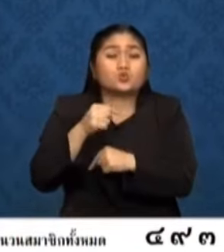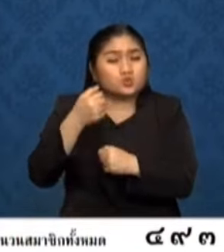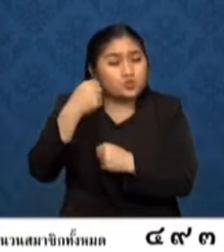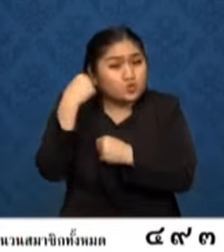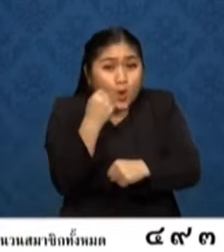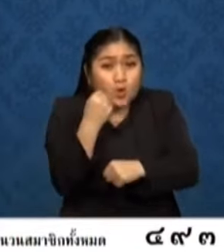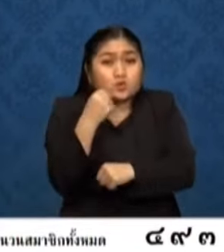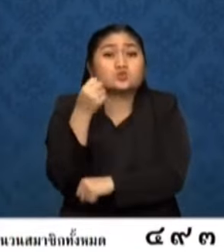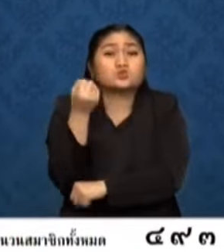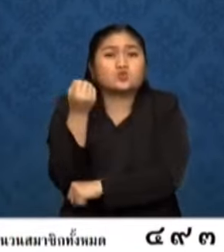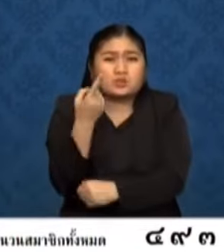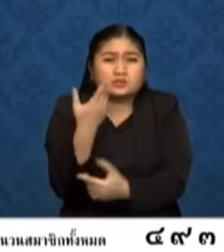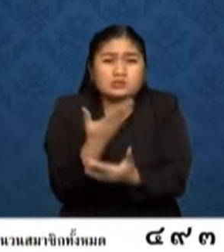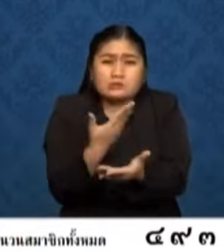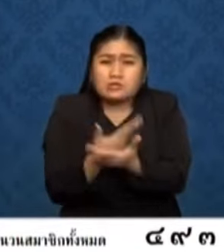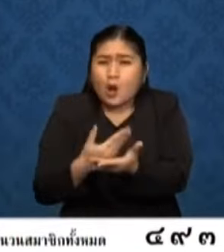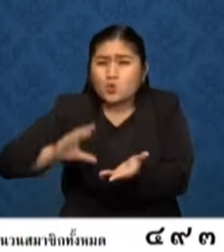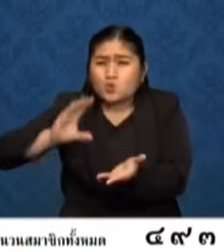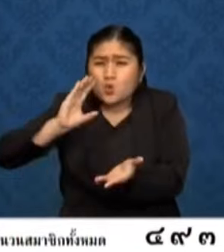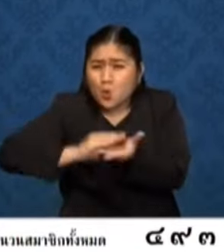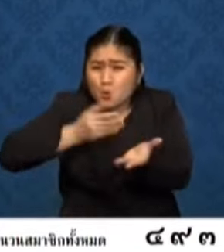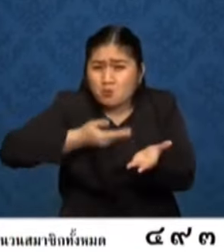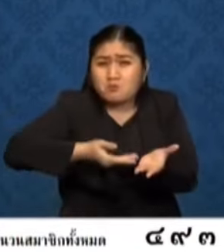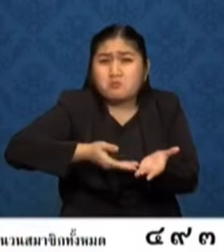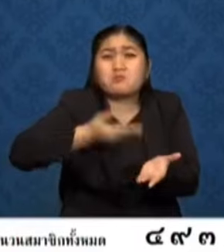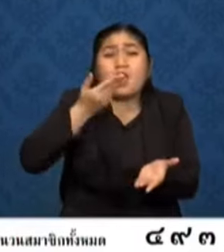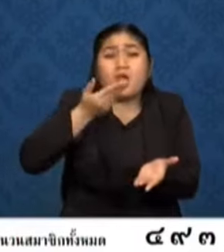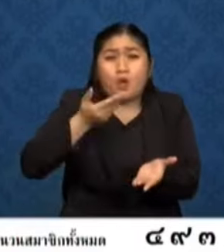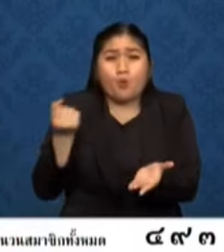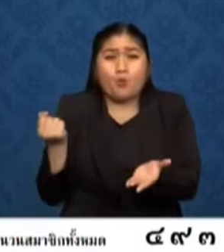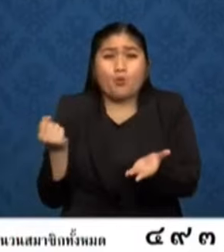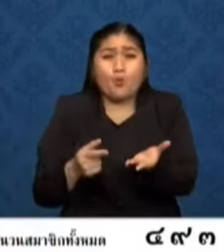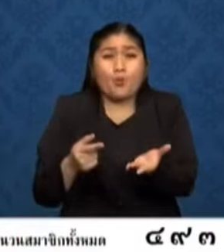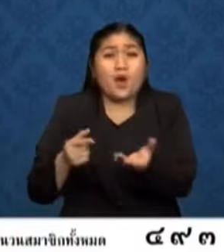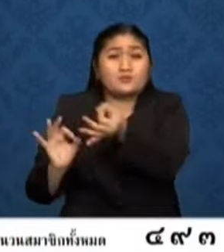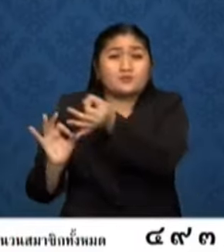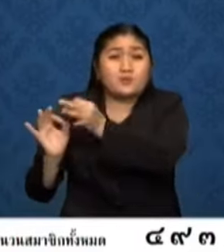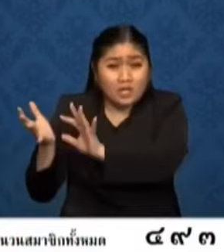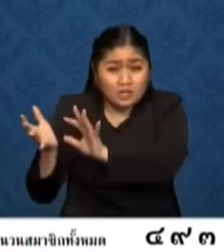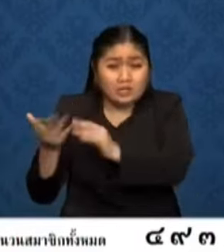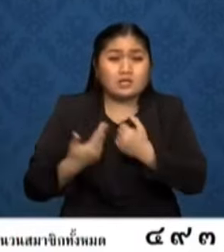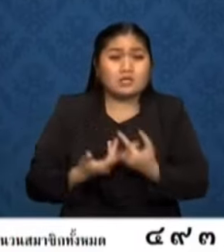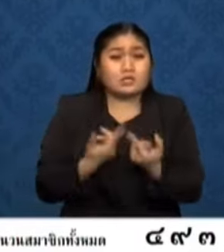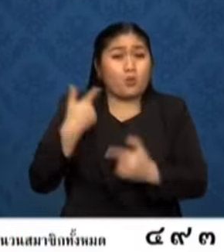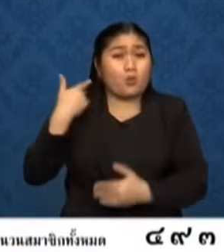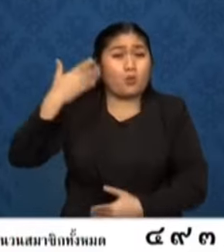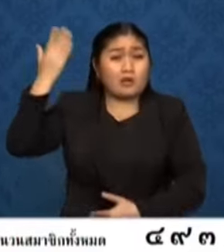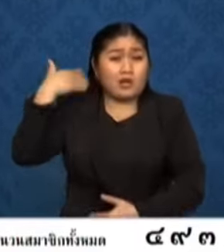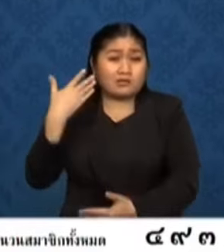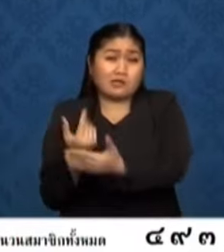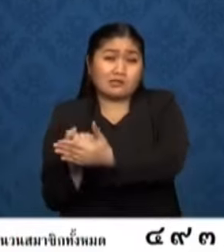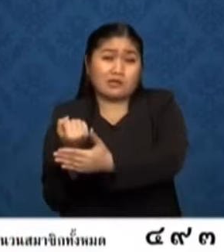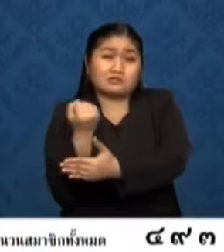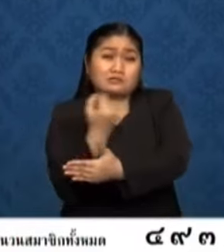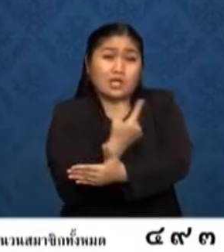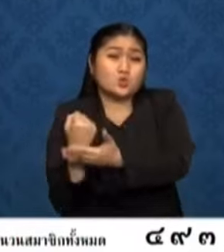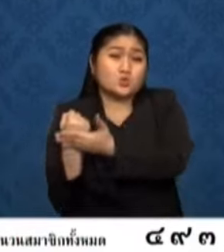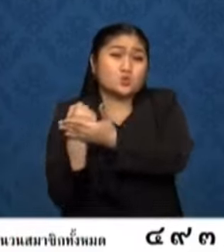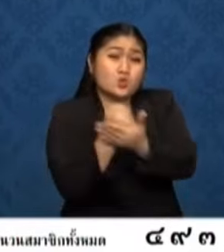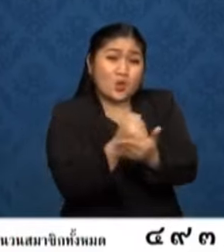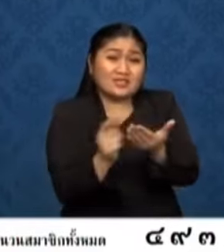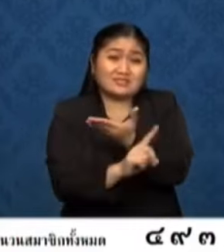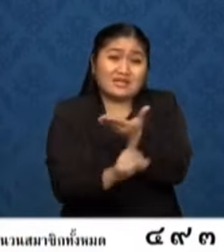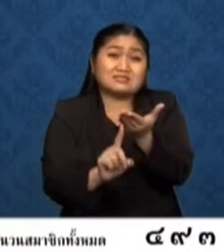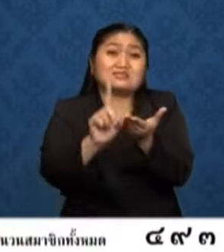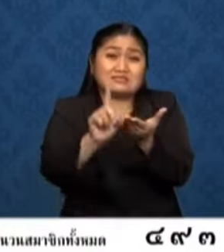็จำวนมากค surprisedใน 3 ป ท ผ่าน มา นั้น รัฐบา ได้ มี การ จายเงิน ช่วย เหลือ ค่า ตัด อ้อย สด ตน ละ 120 บาท